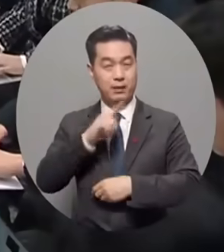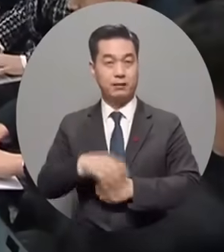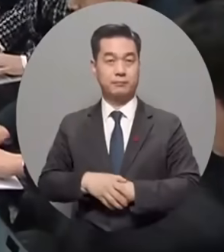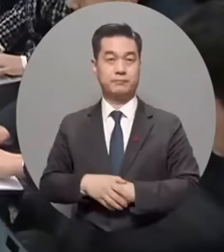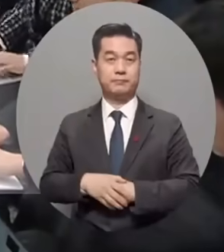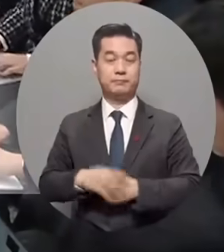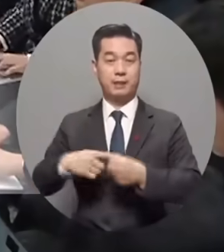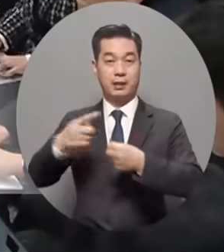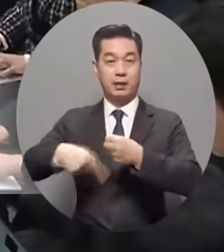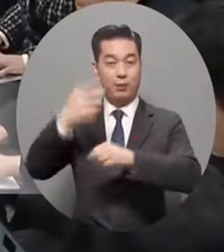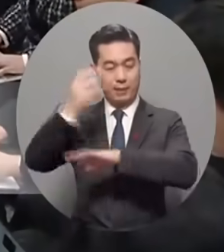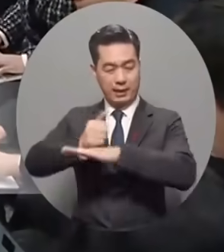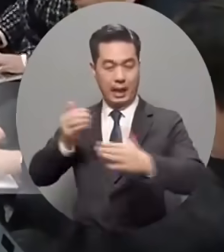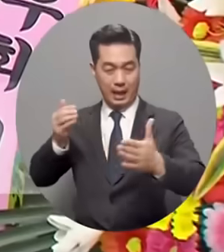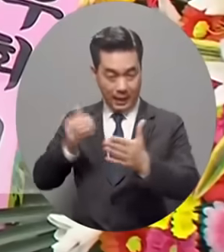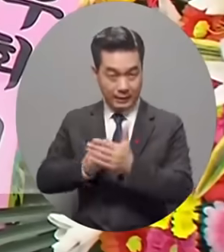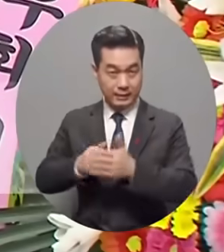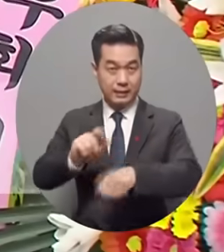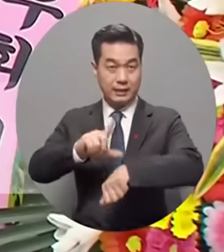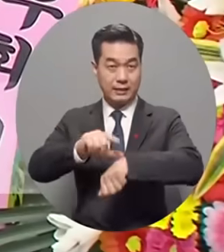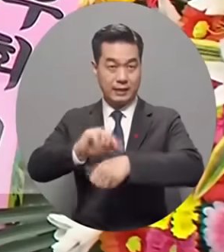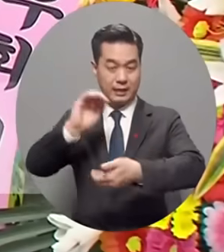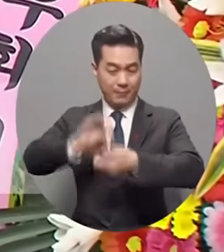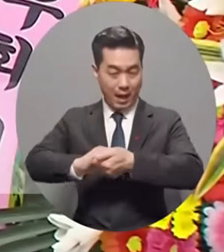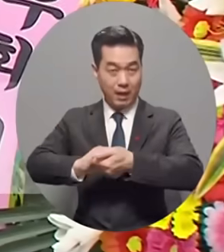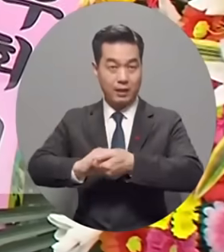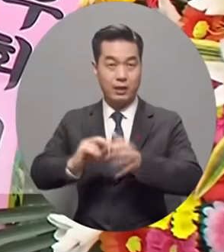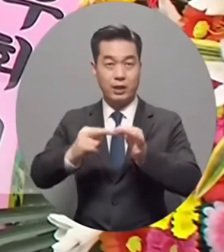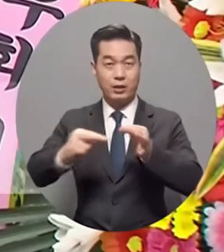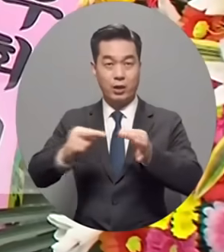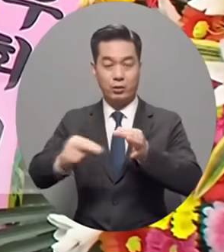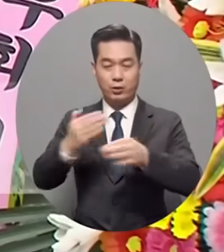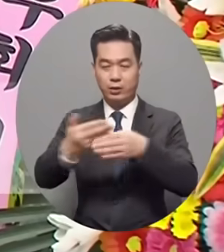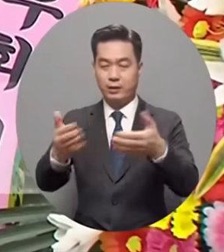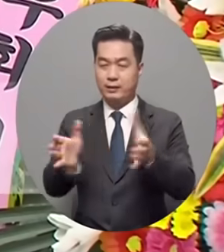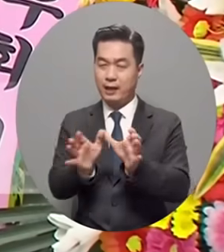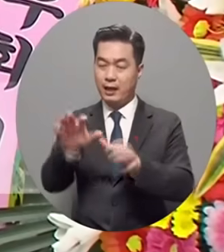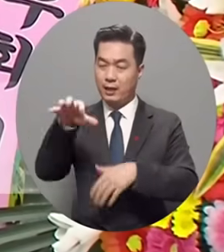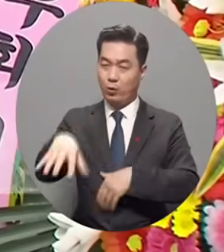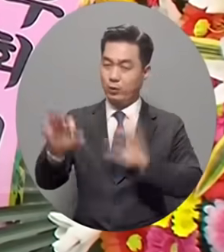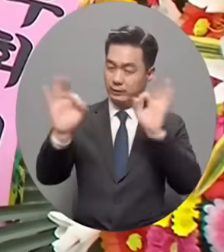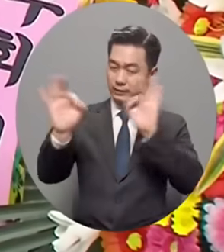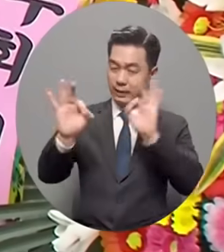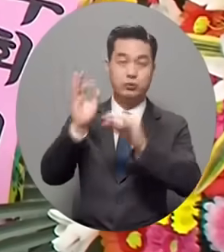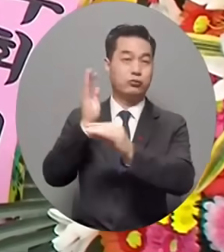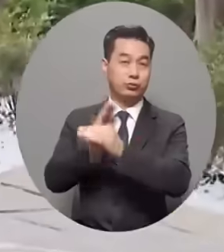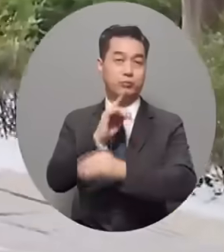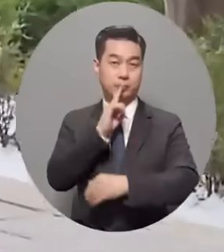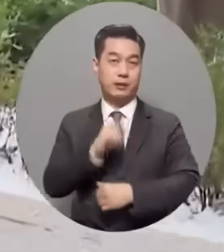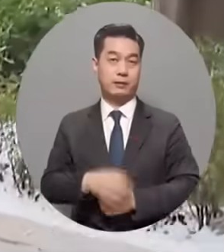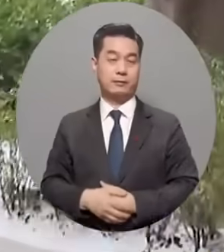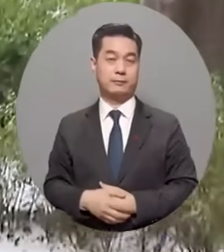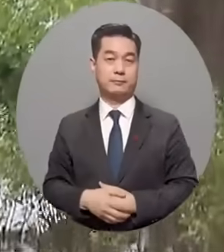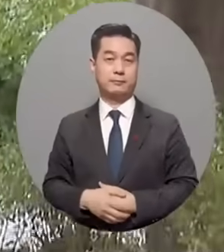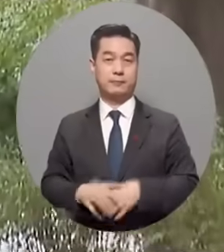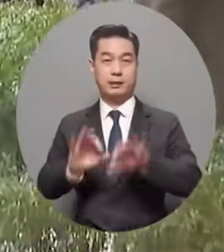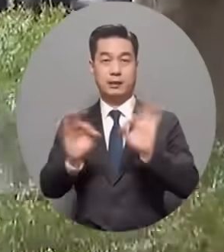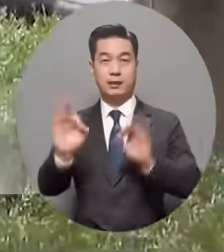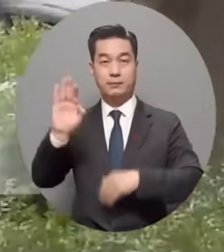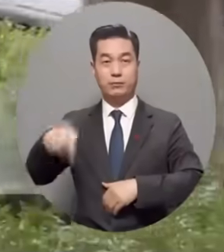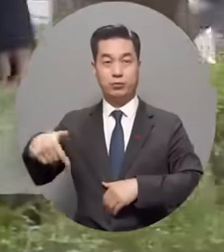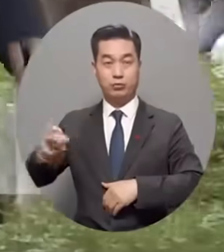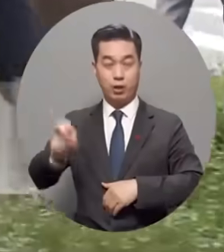시한으로 못 박은 이 전 대표 측이 이미 여의도에 당사를 물색하고 있다는 말도 나오고 있습니다. 김부겸 전 총리에